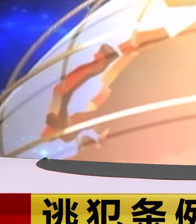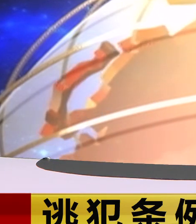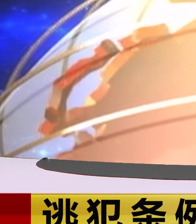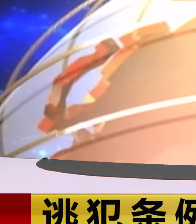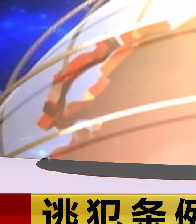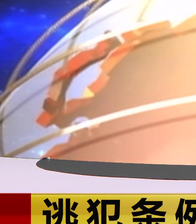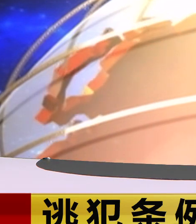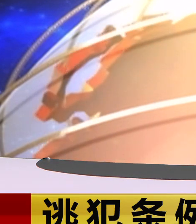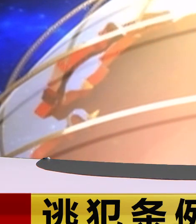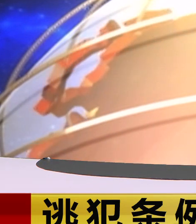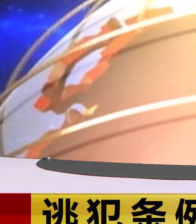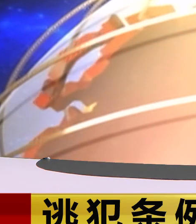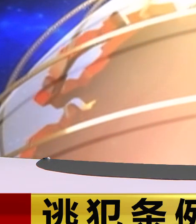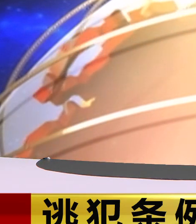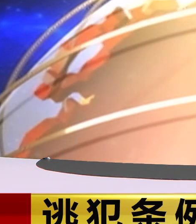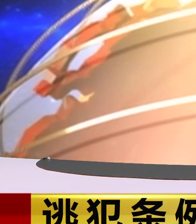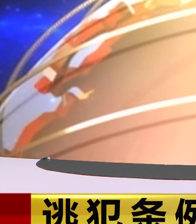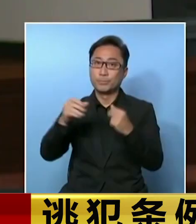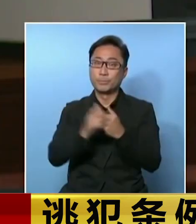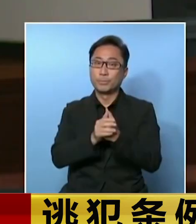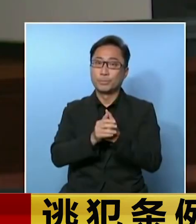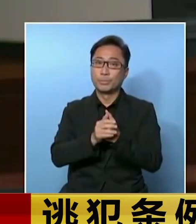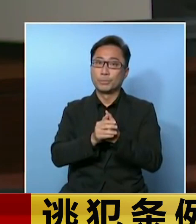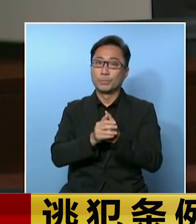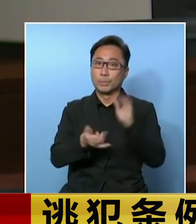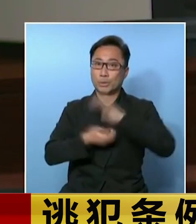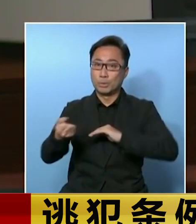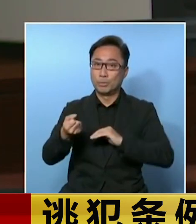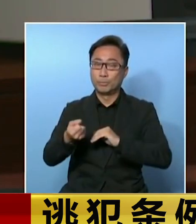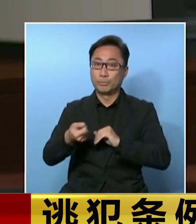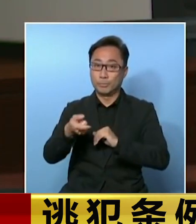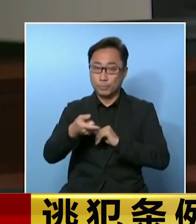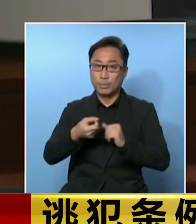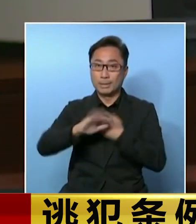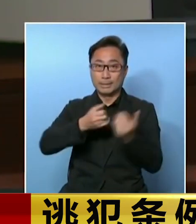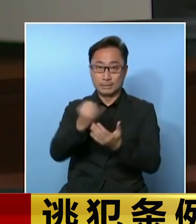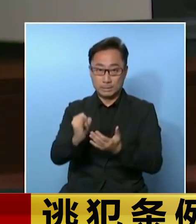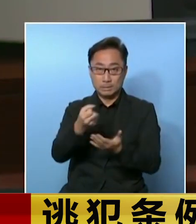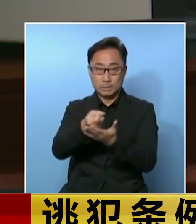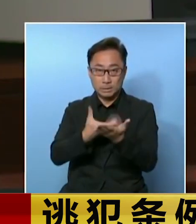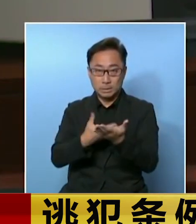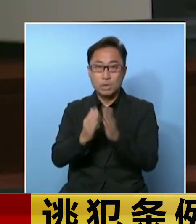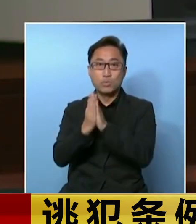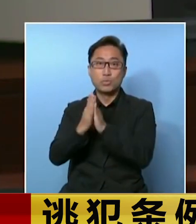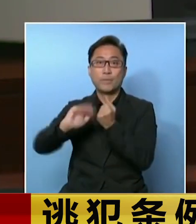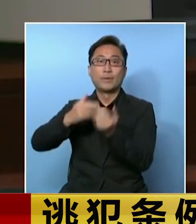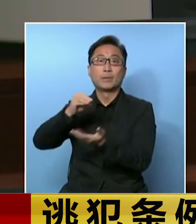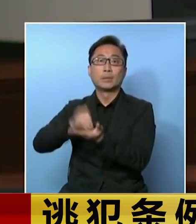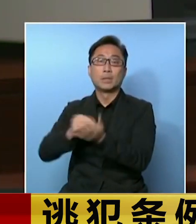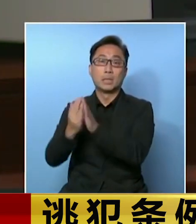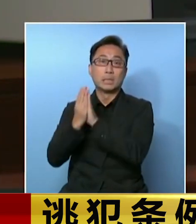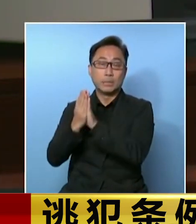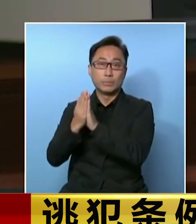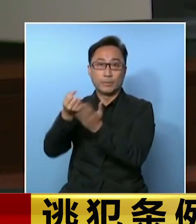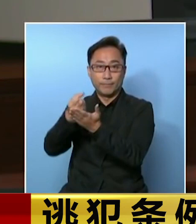撤回程序仅仅五分钟。 李家超表示，为了更清楚明确表明特区政府就逃犯条例修